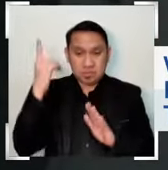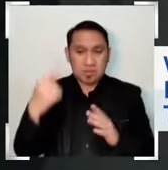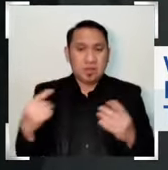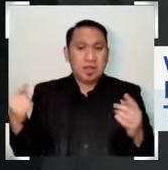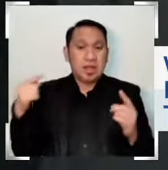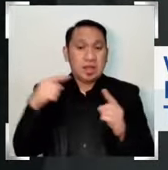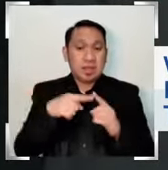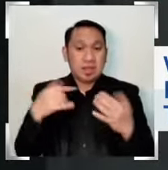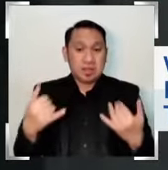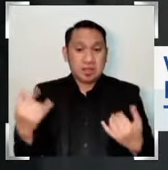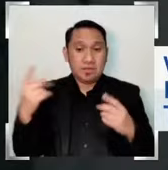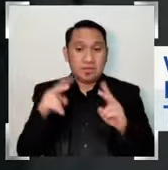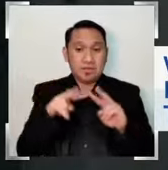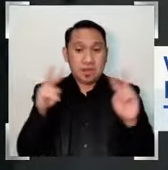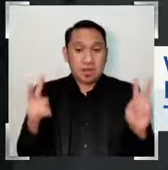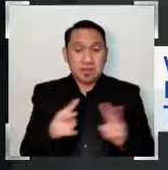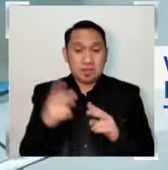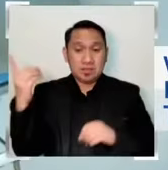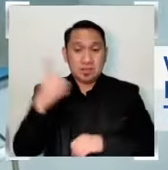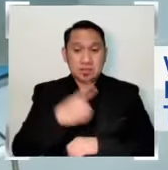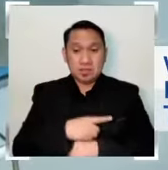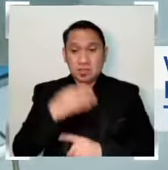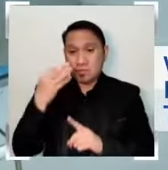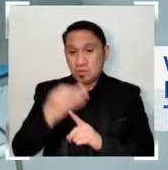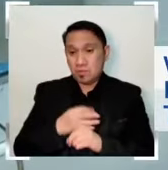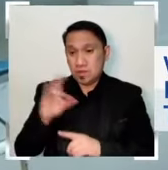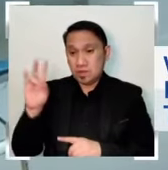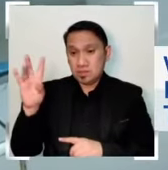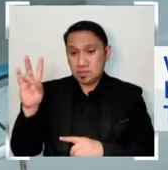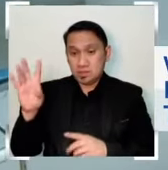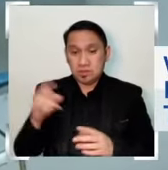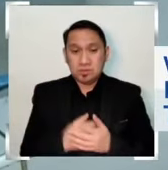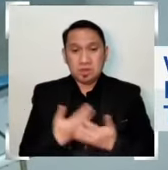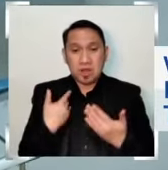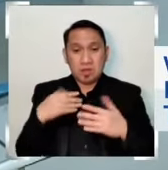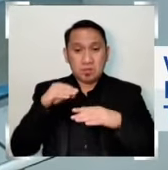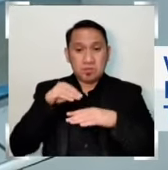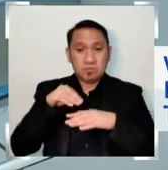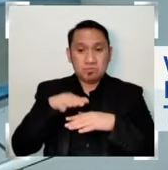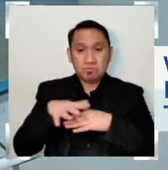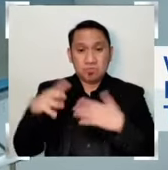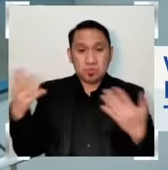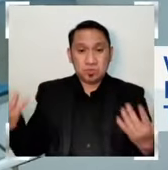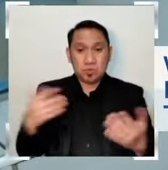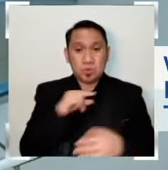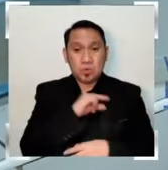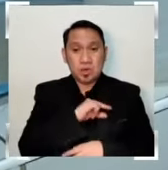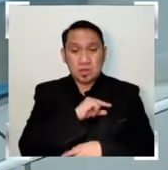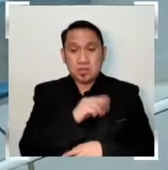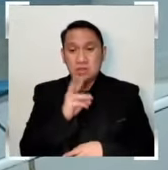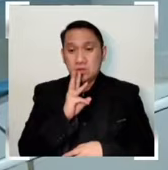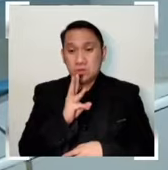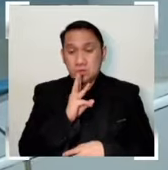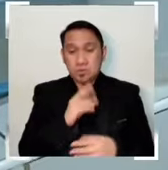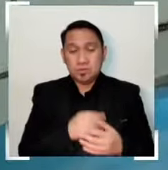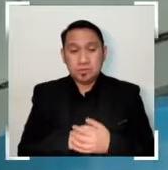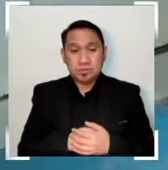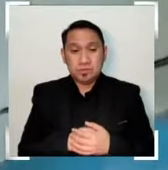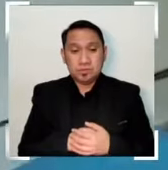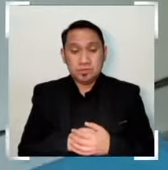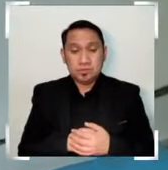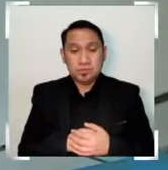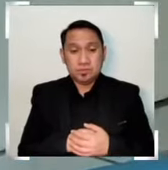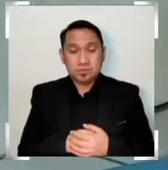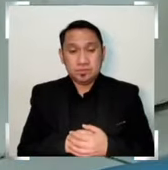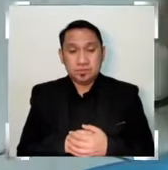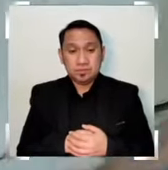February 14 hanggang February 17. Nakakaapekto raw ang hanging amihan sa kalidad ng tubig na kanilang idinadaan sa treatment facilities.